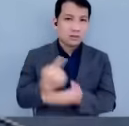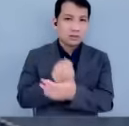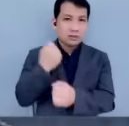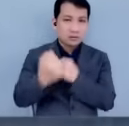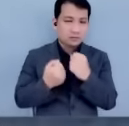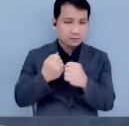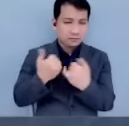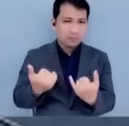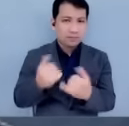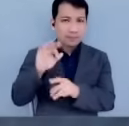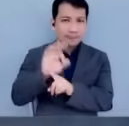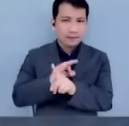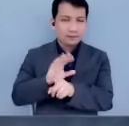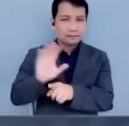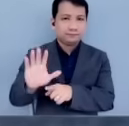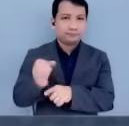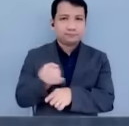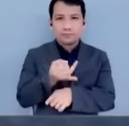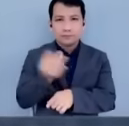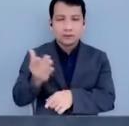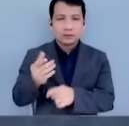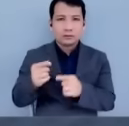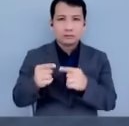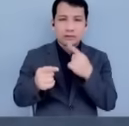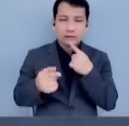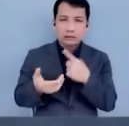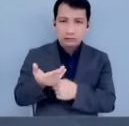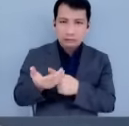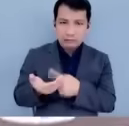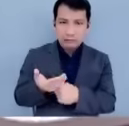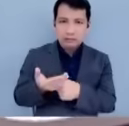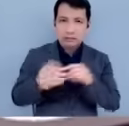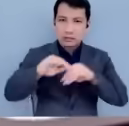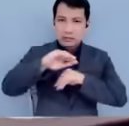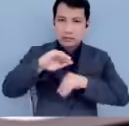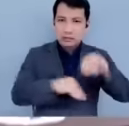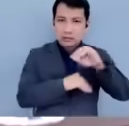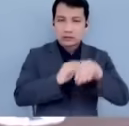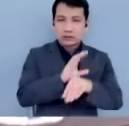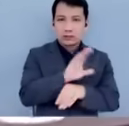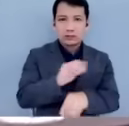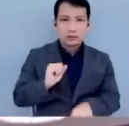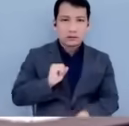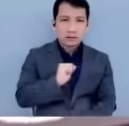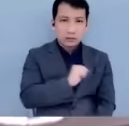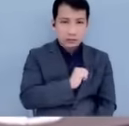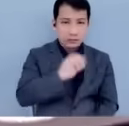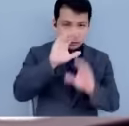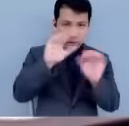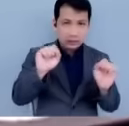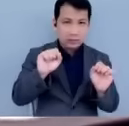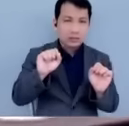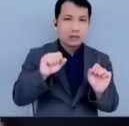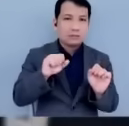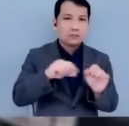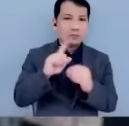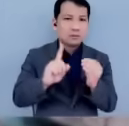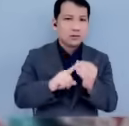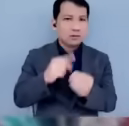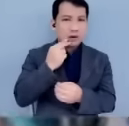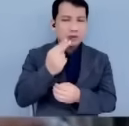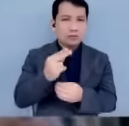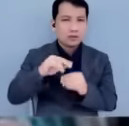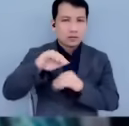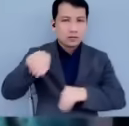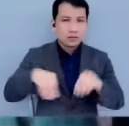Pebrero ilang beses naging usap-usapang palitan si Zubiri pero walang nangyari isa sa laging matunog na papalit sa